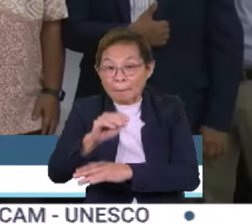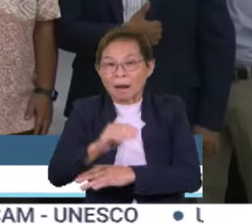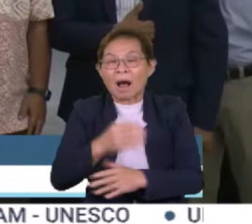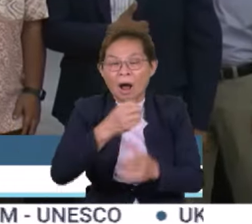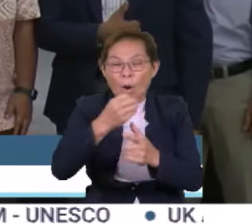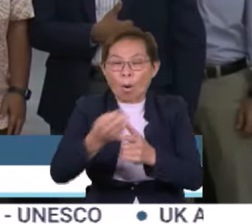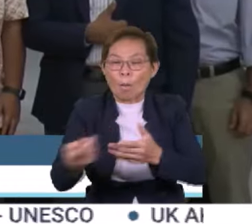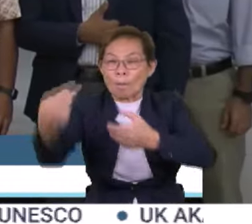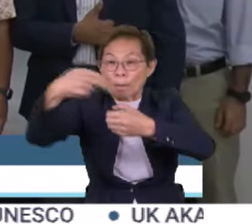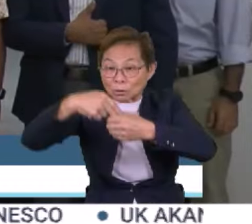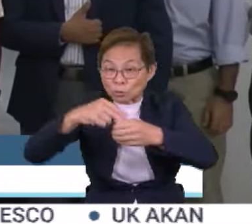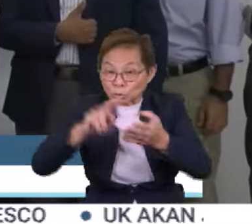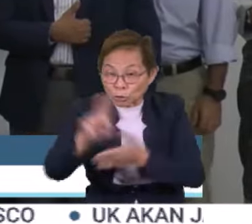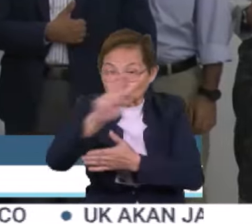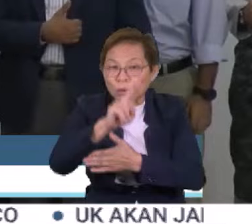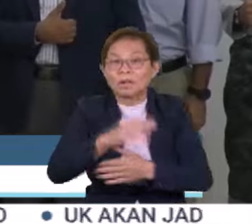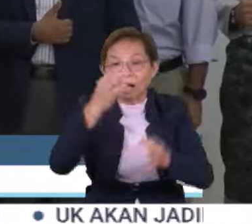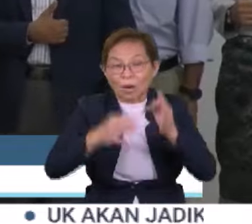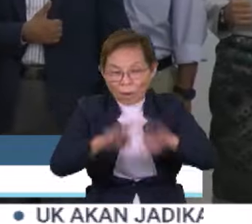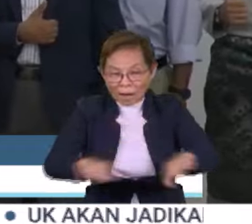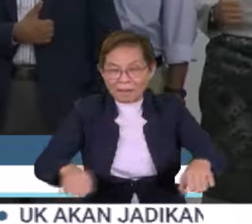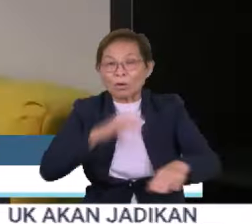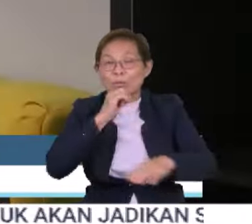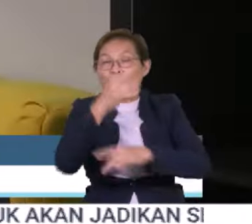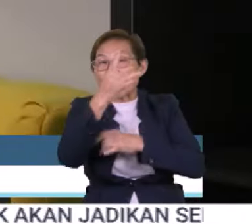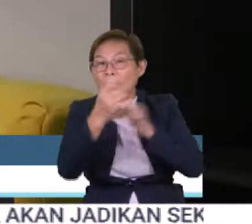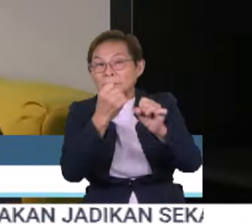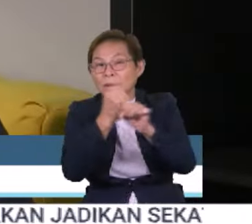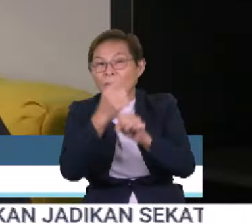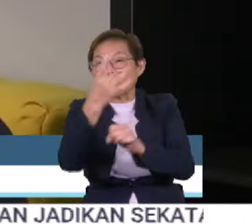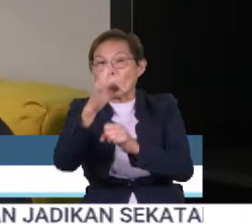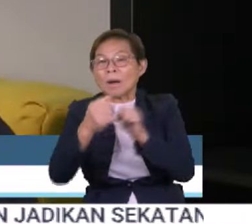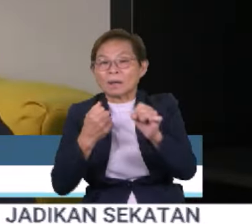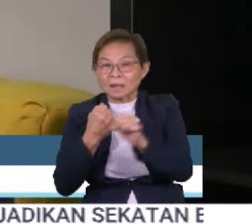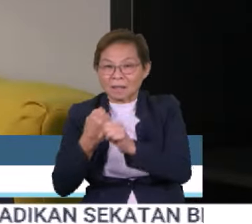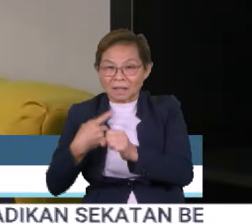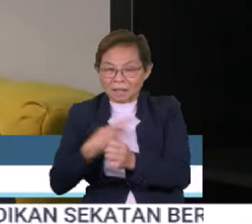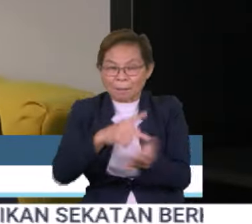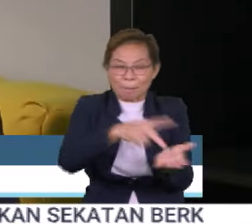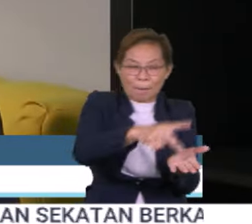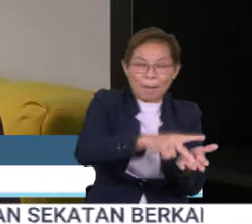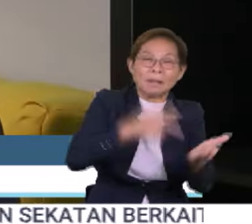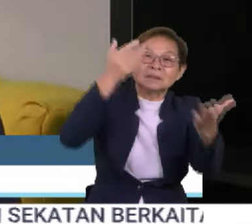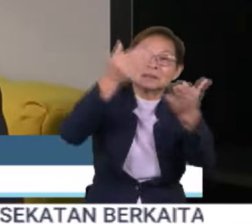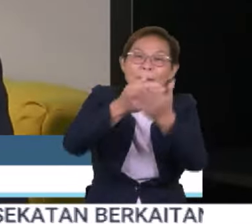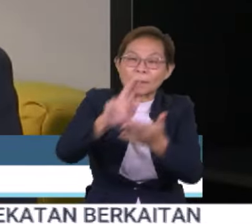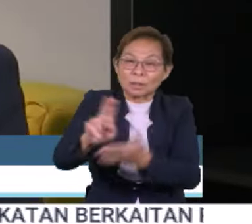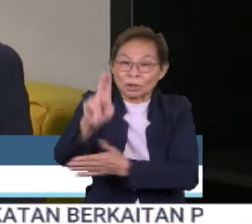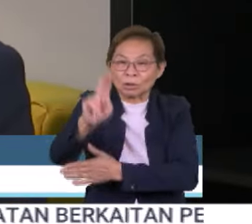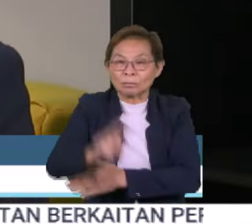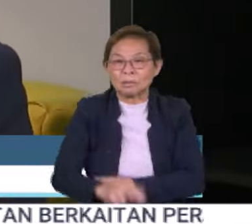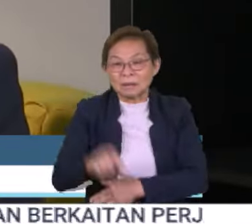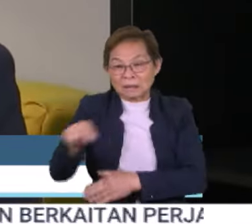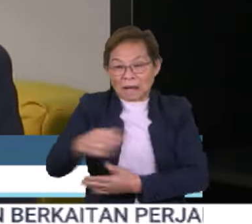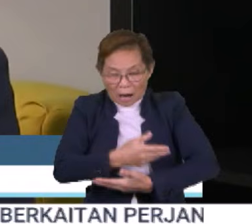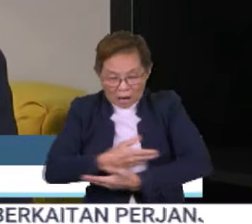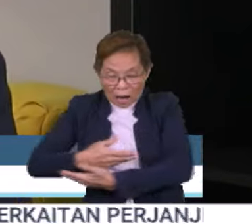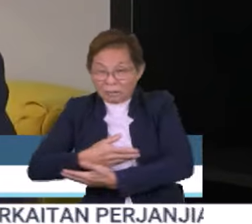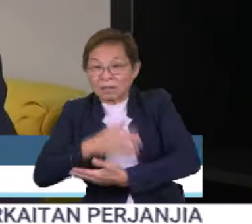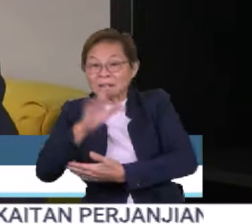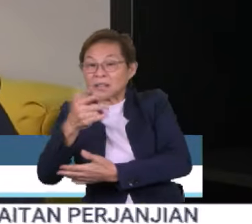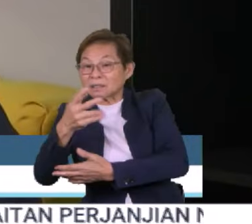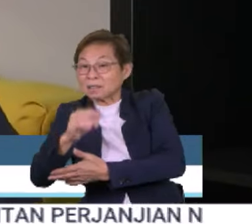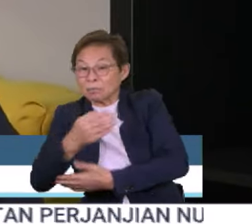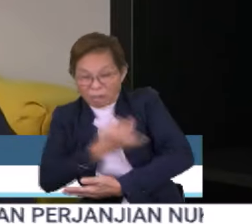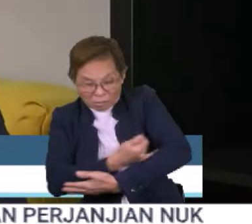universiti, kalau anak kita umur 18 tahun, kita yang akan membiayai pengajiannya sampai ke universiti. Tapi mereka sebagai anak yatim tidak ada ayah, tidak